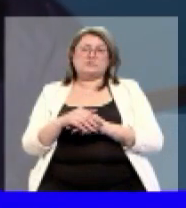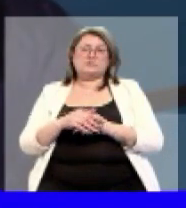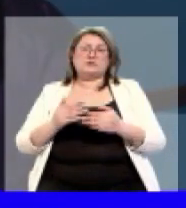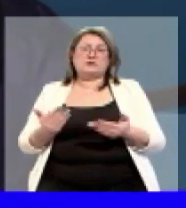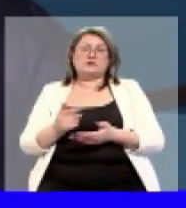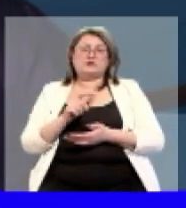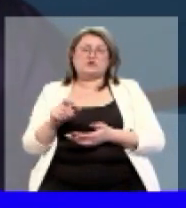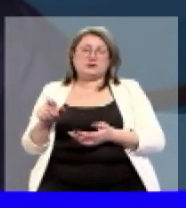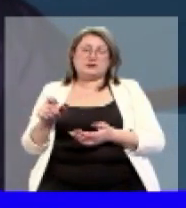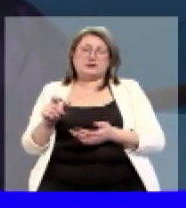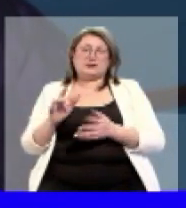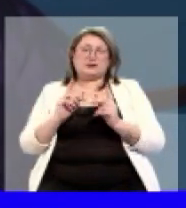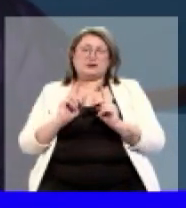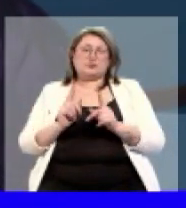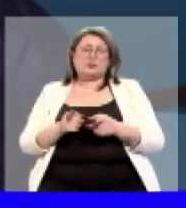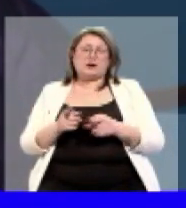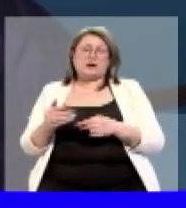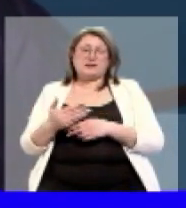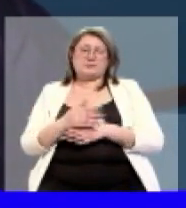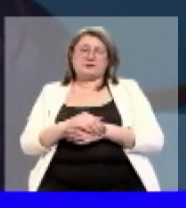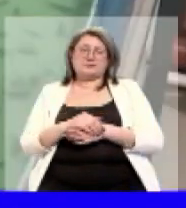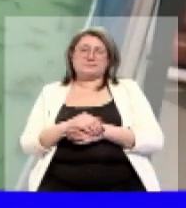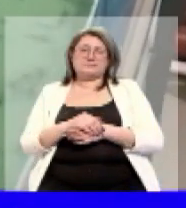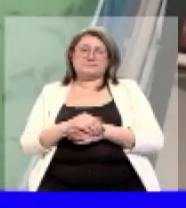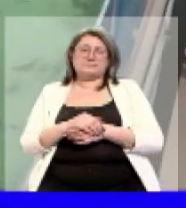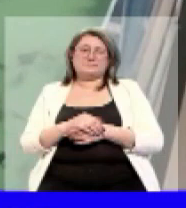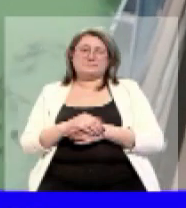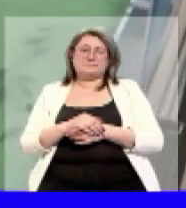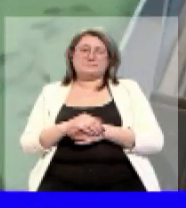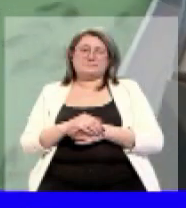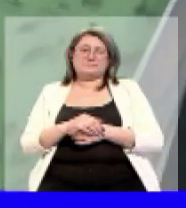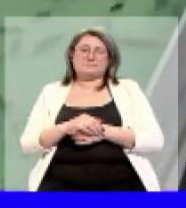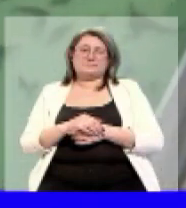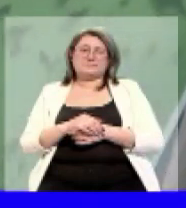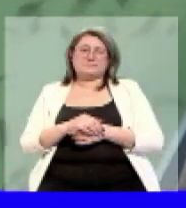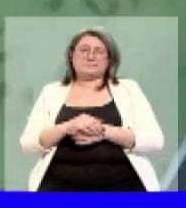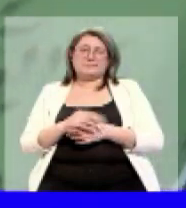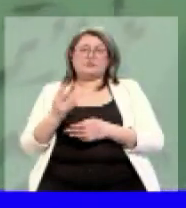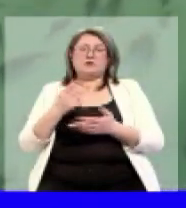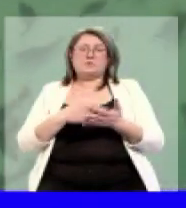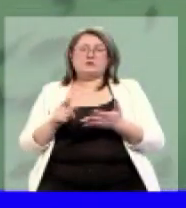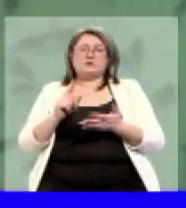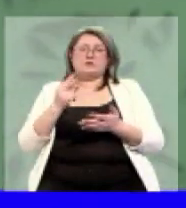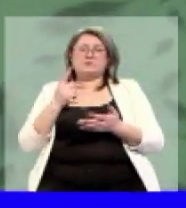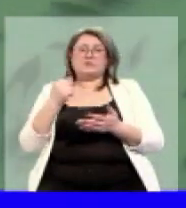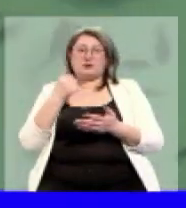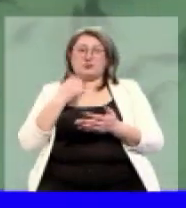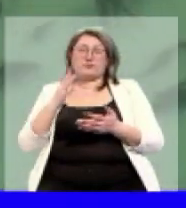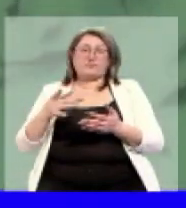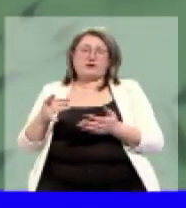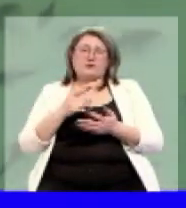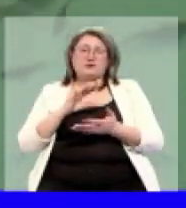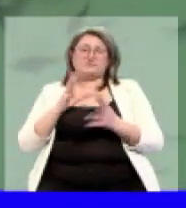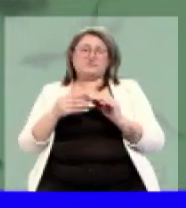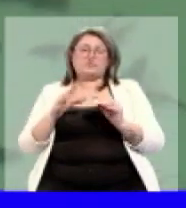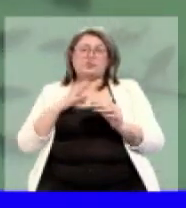өсіретін бірінші шаруашылық пайда болды. Айта кету керек, 2021 жылы аймақта тек 4 балық шаруашылығы